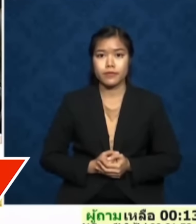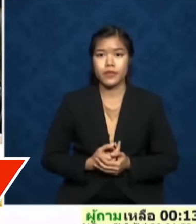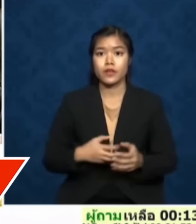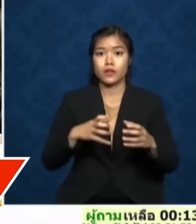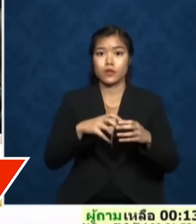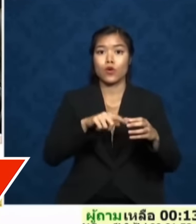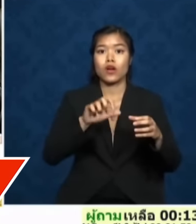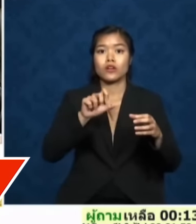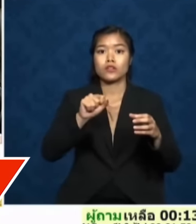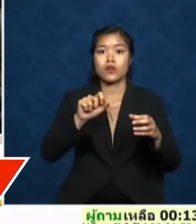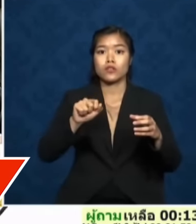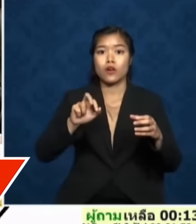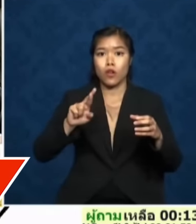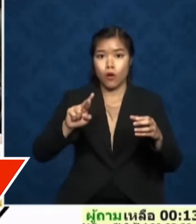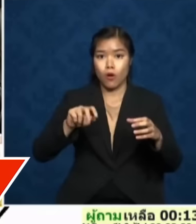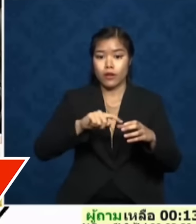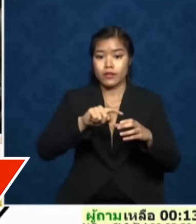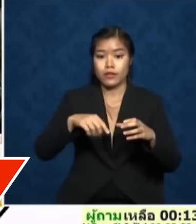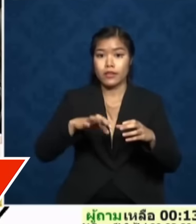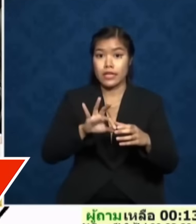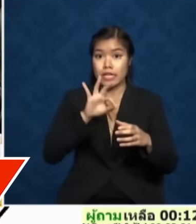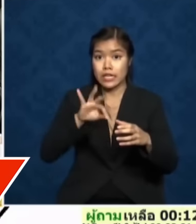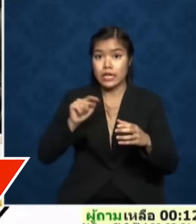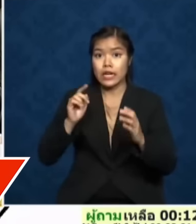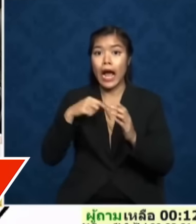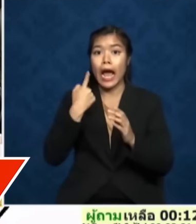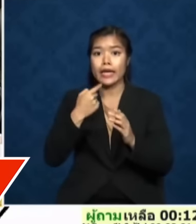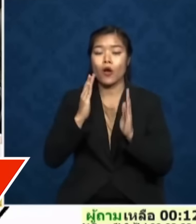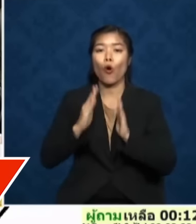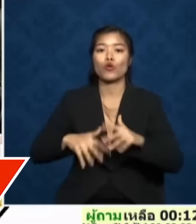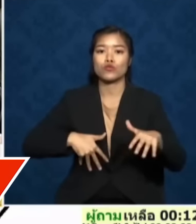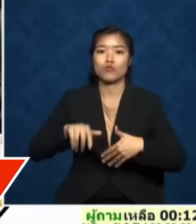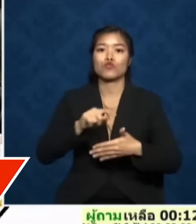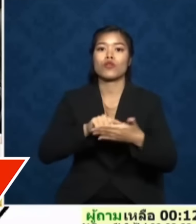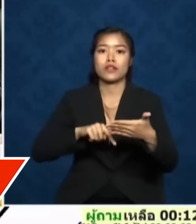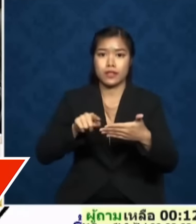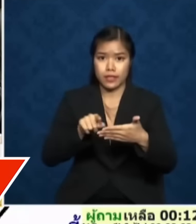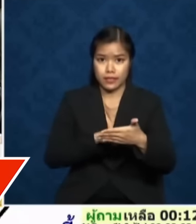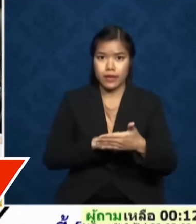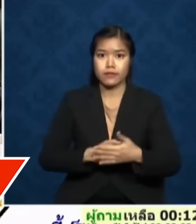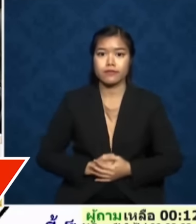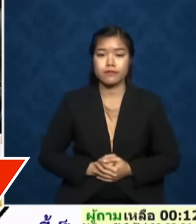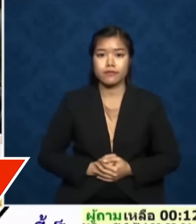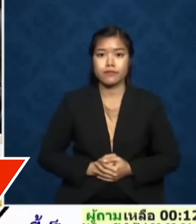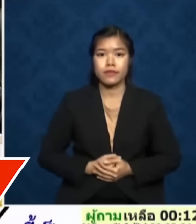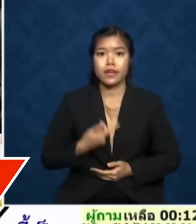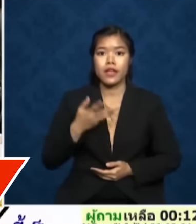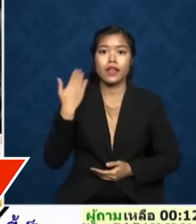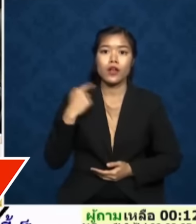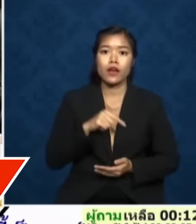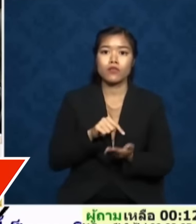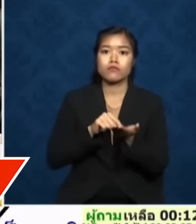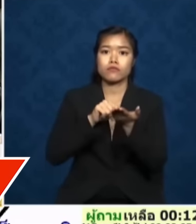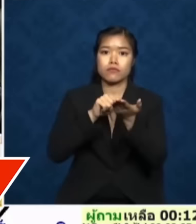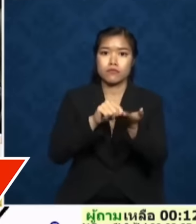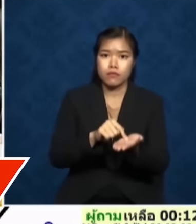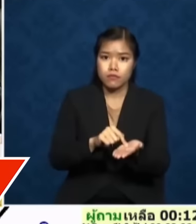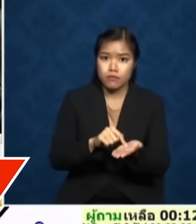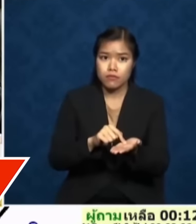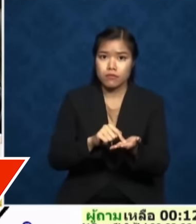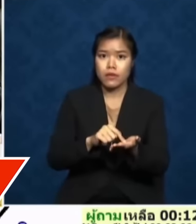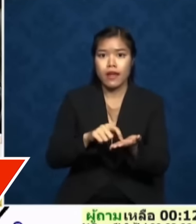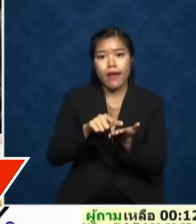นและที่ผ่านมาก็ไม่ได้เคยมีข้อเสนอใดๆที่จะให้มีการแก้ไขหมวด